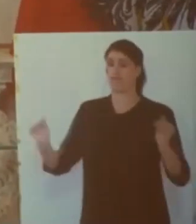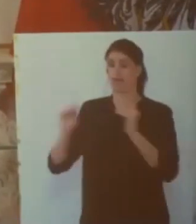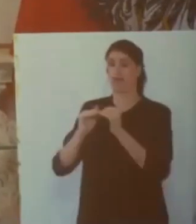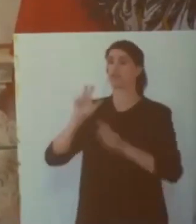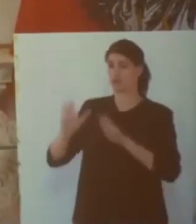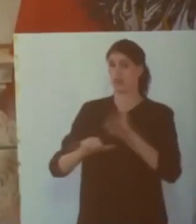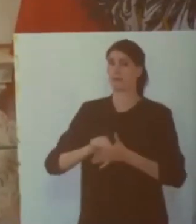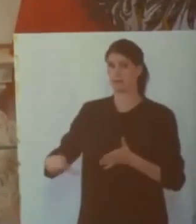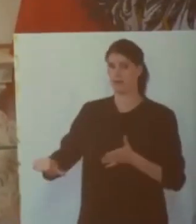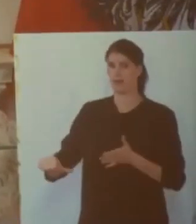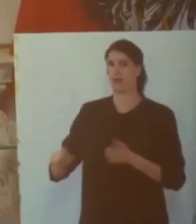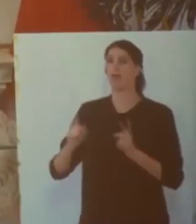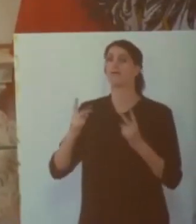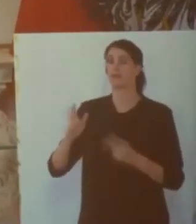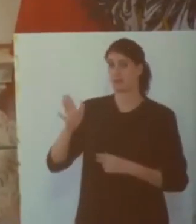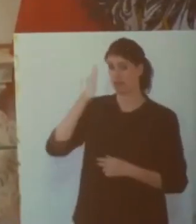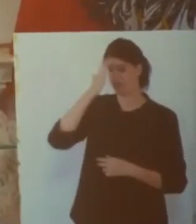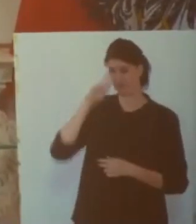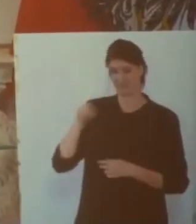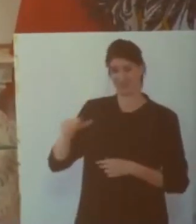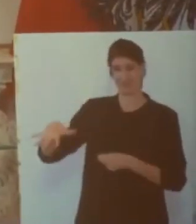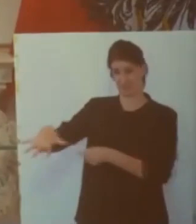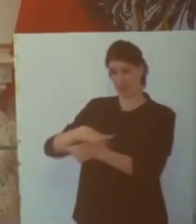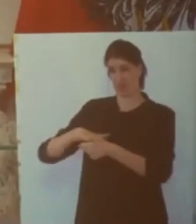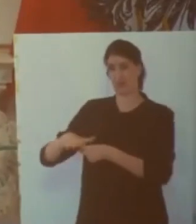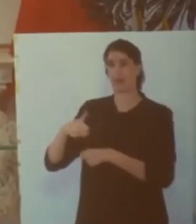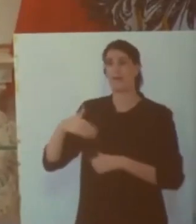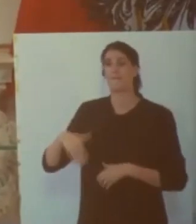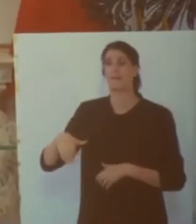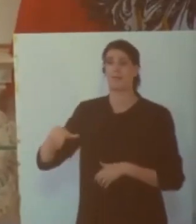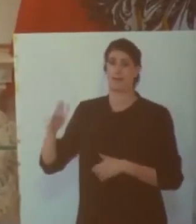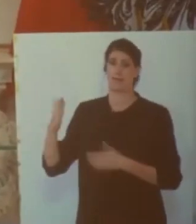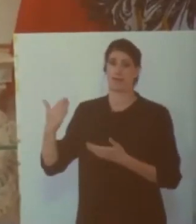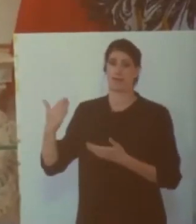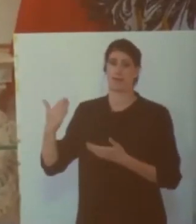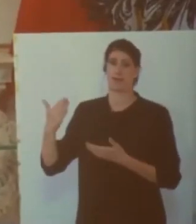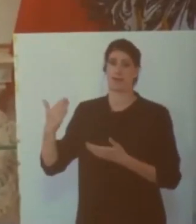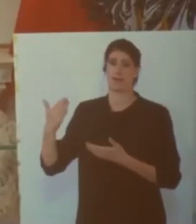in diesen Bereichen langfristig mehr und mehr Wertschöpfung drin sein wird.